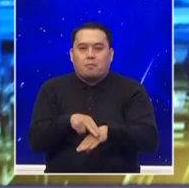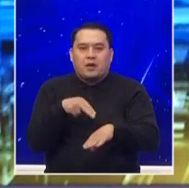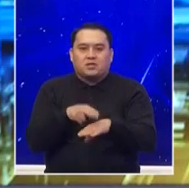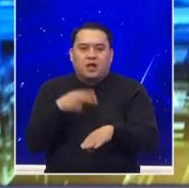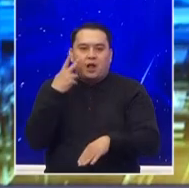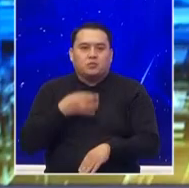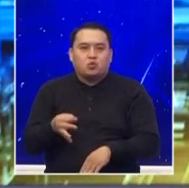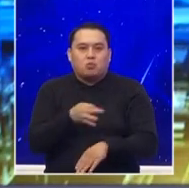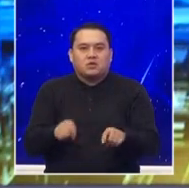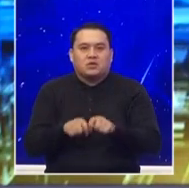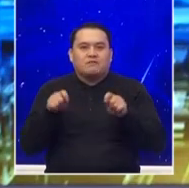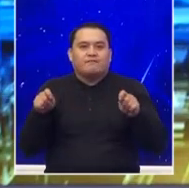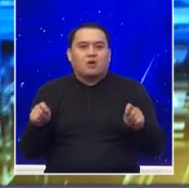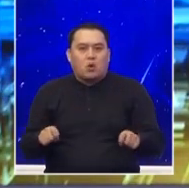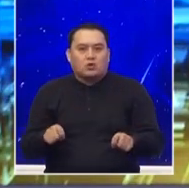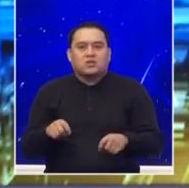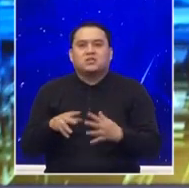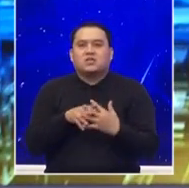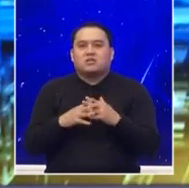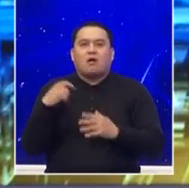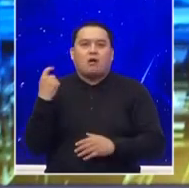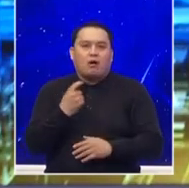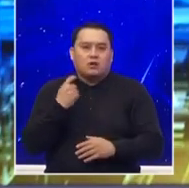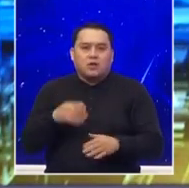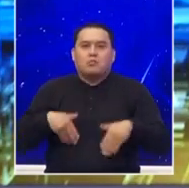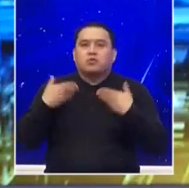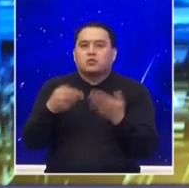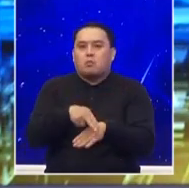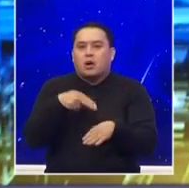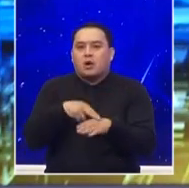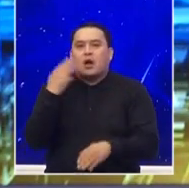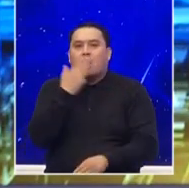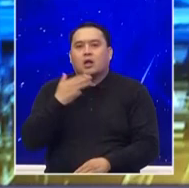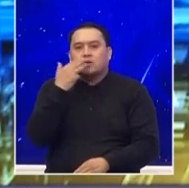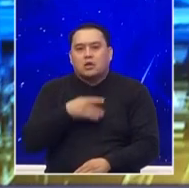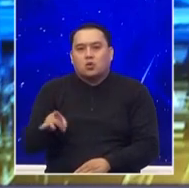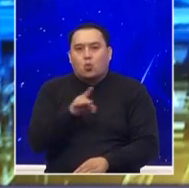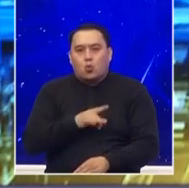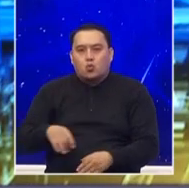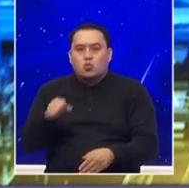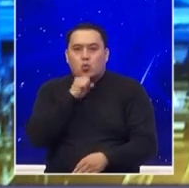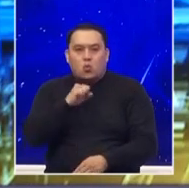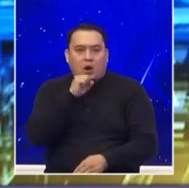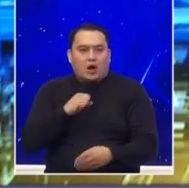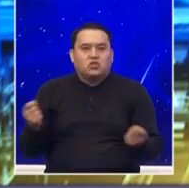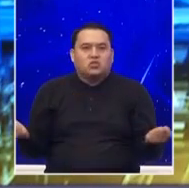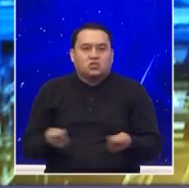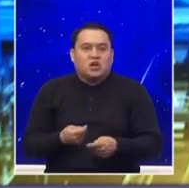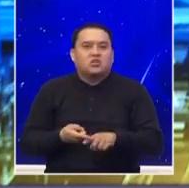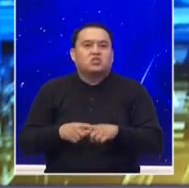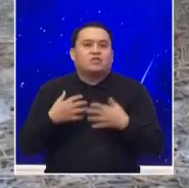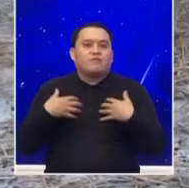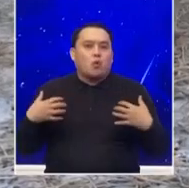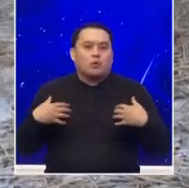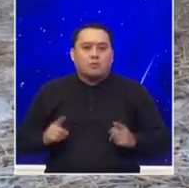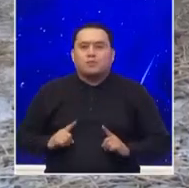Алматинской области. В конце прошлого года крестьянин обратился в отдел полиции Каратальского района с тем, что у него украли скот. Блюстители закона